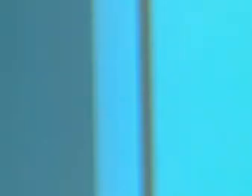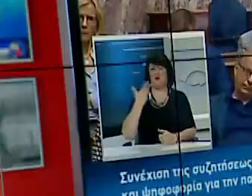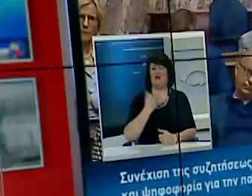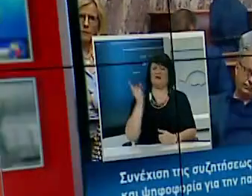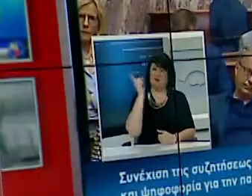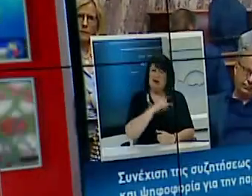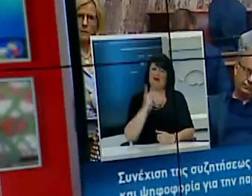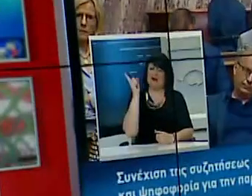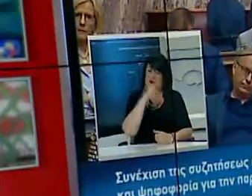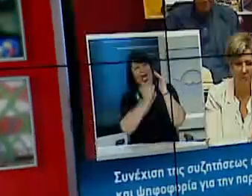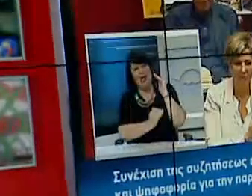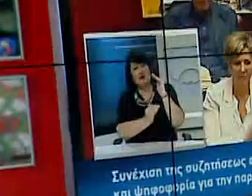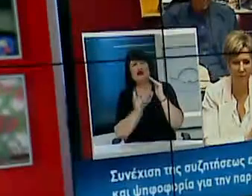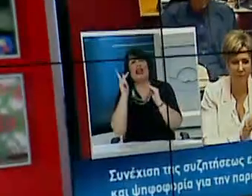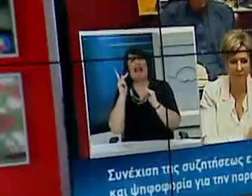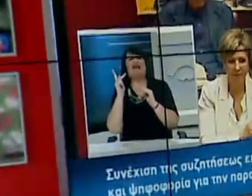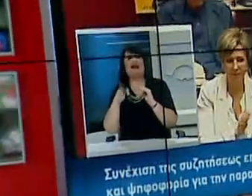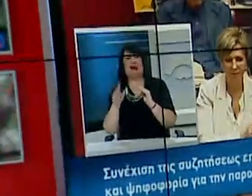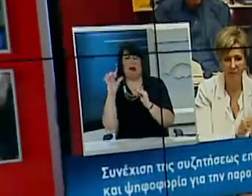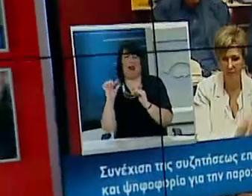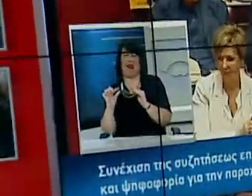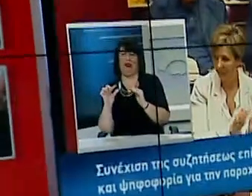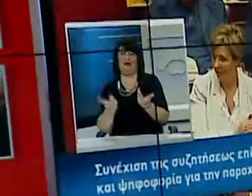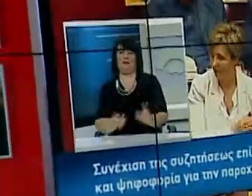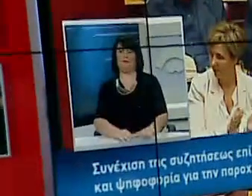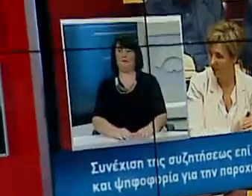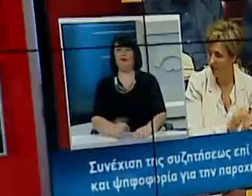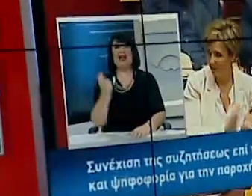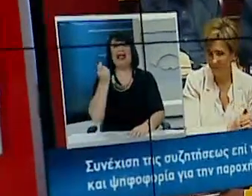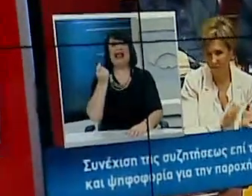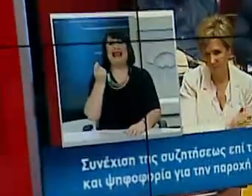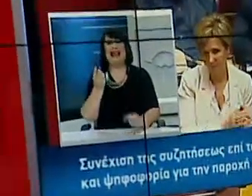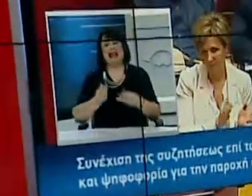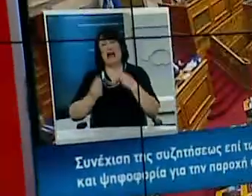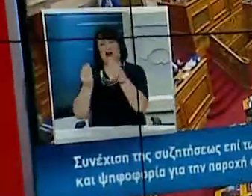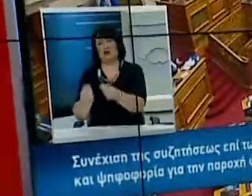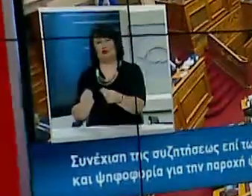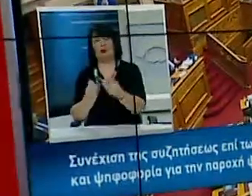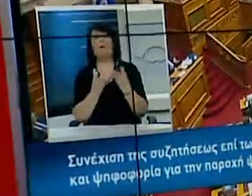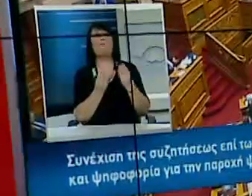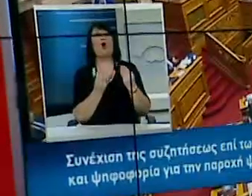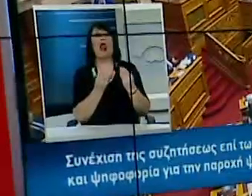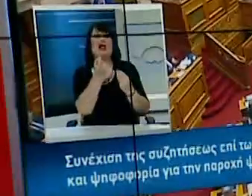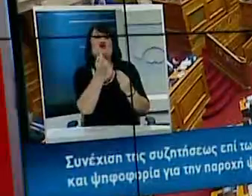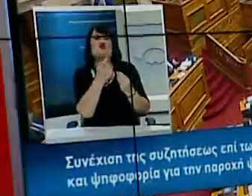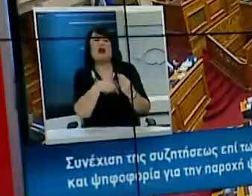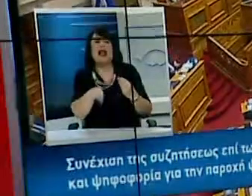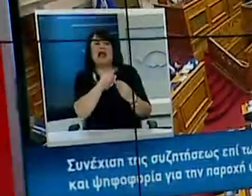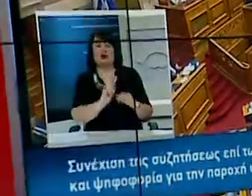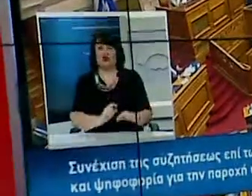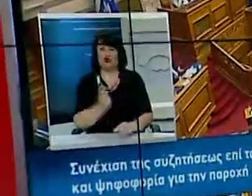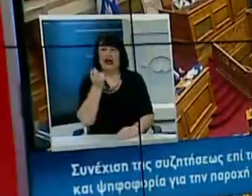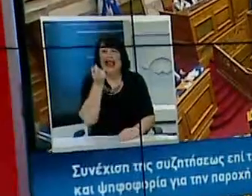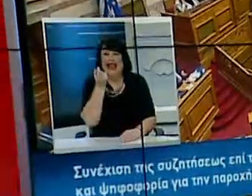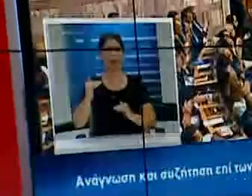κυρίως, νομίζω, οι κομματικές οργανώσεις και ο τρόπος λειτουργίας τους. Και θα συμφωνήσω ότι πραγματικά αν δεν